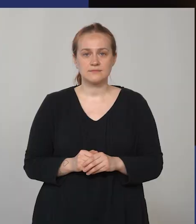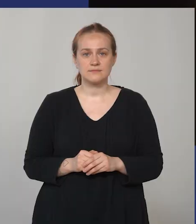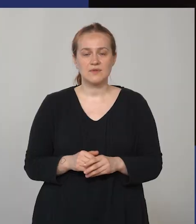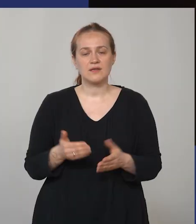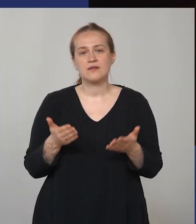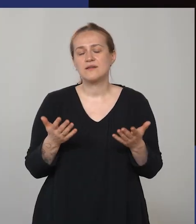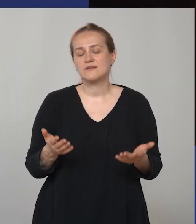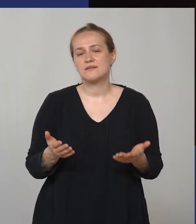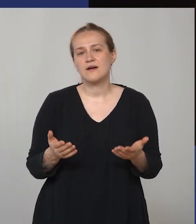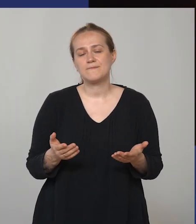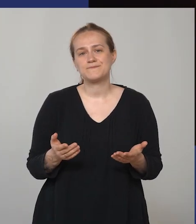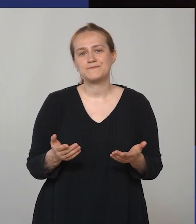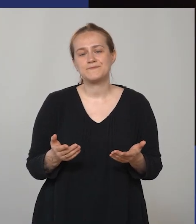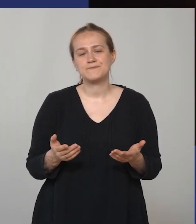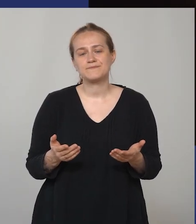Это...